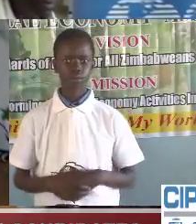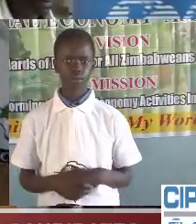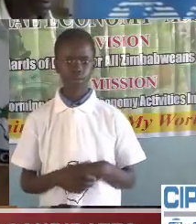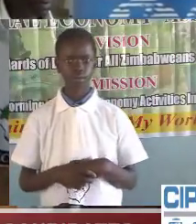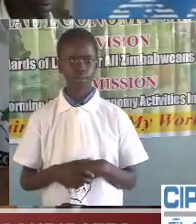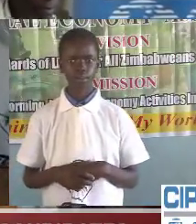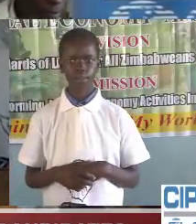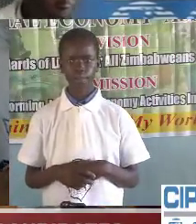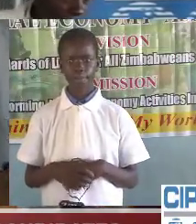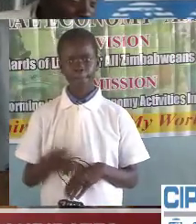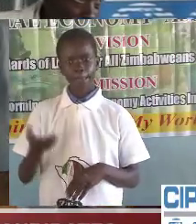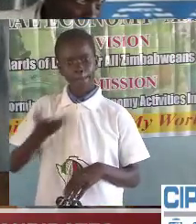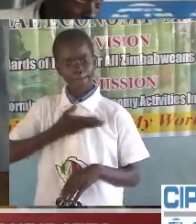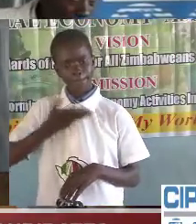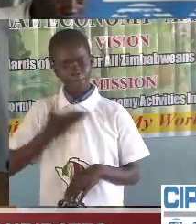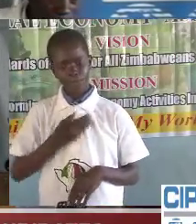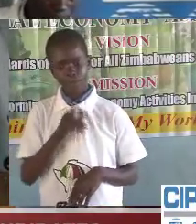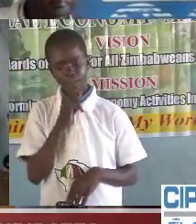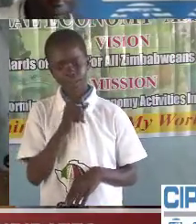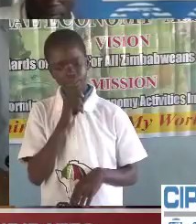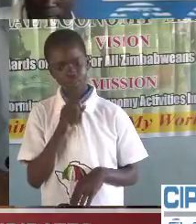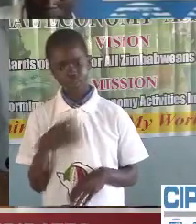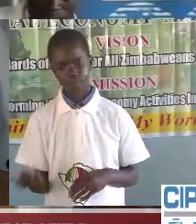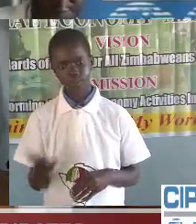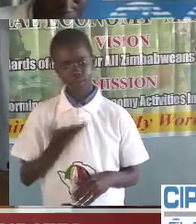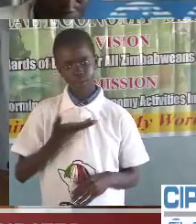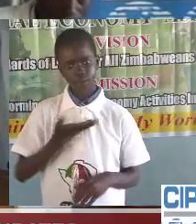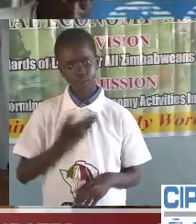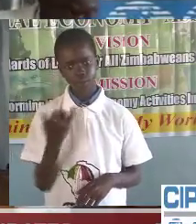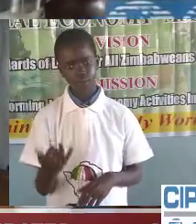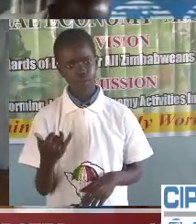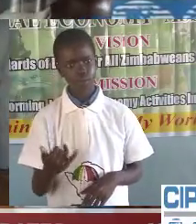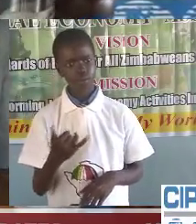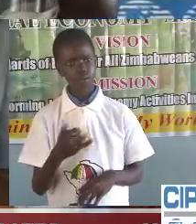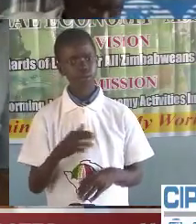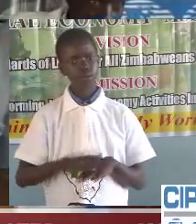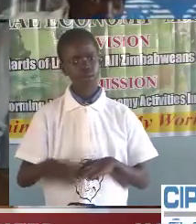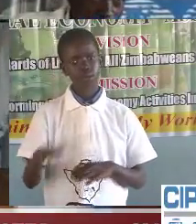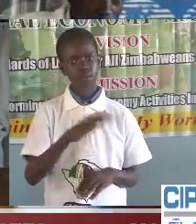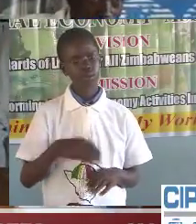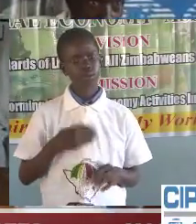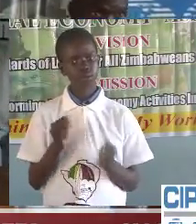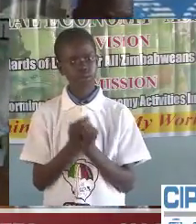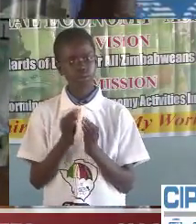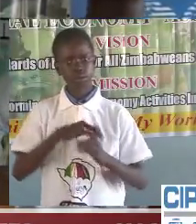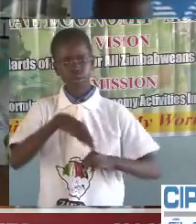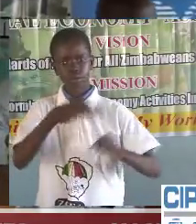Ngava muleadership yemadzimai yeyouth yemain. Tongota slogan yeZCIEA.